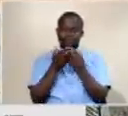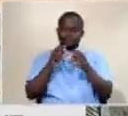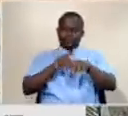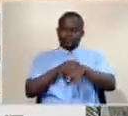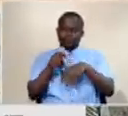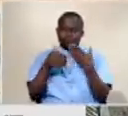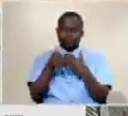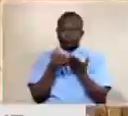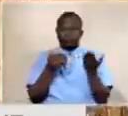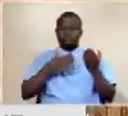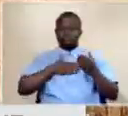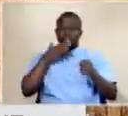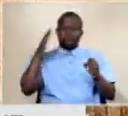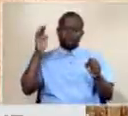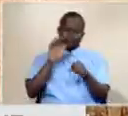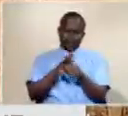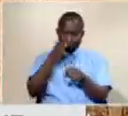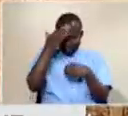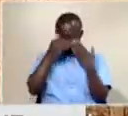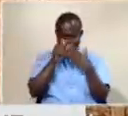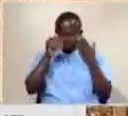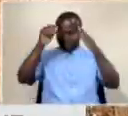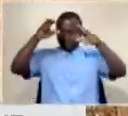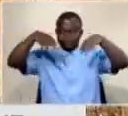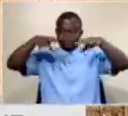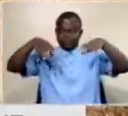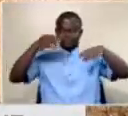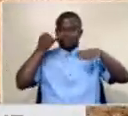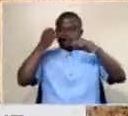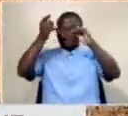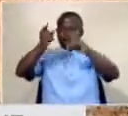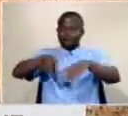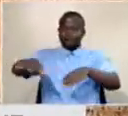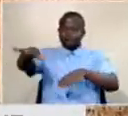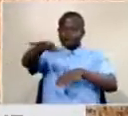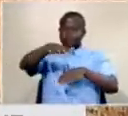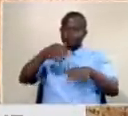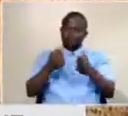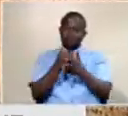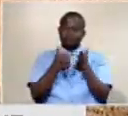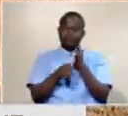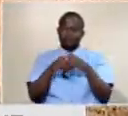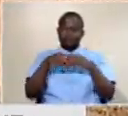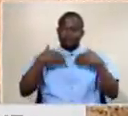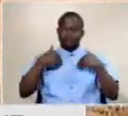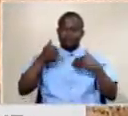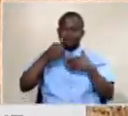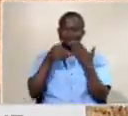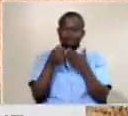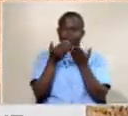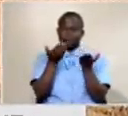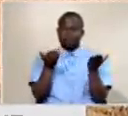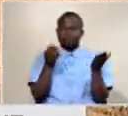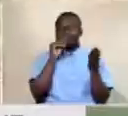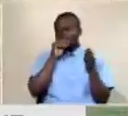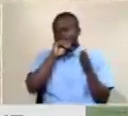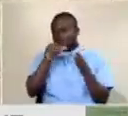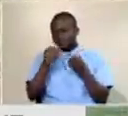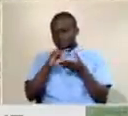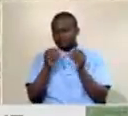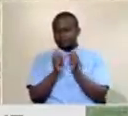zigezweho bakanyamuneza ni kose kuko ngo imvura iza kubasanga bagituye hakira ubuzima bwabo mu kaga ngo hari kuba havugwa indi